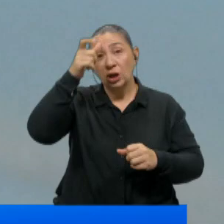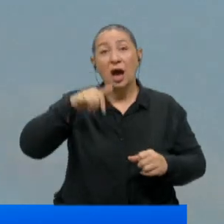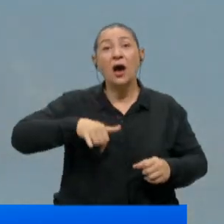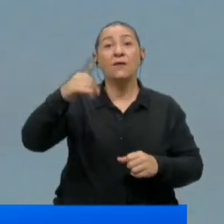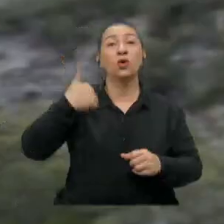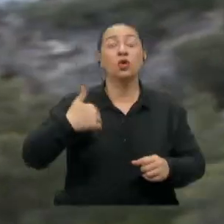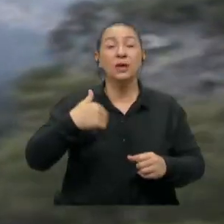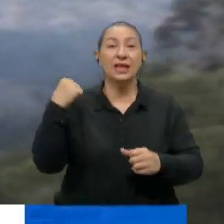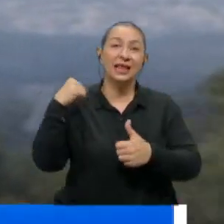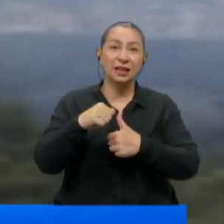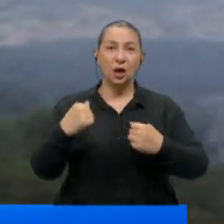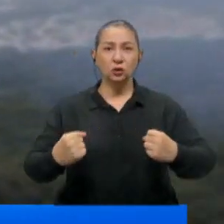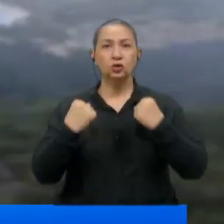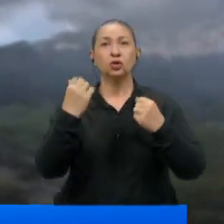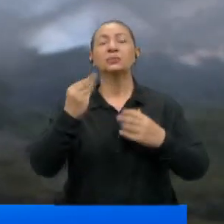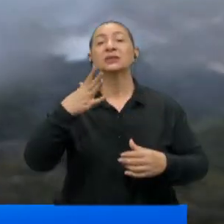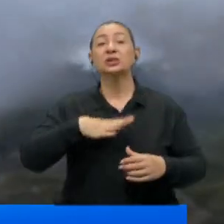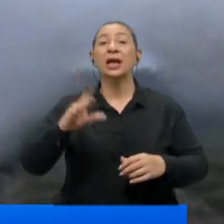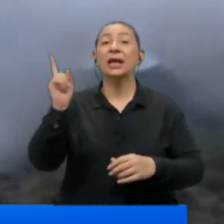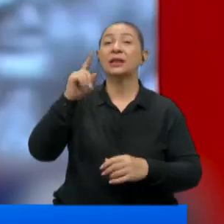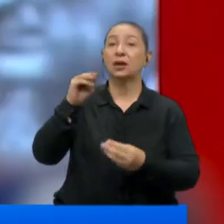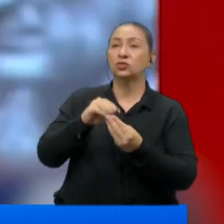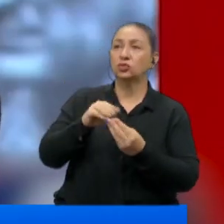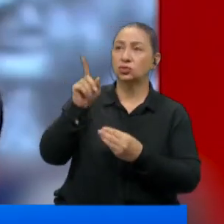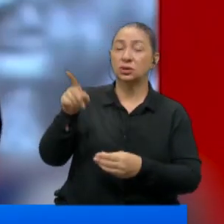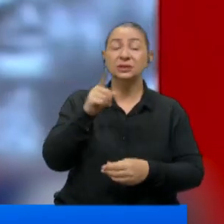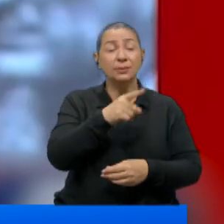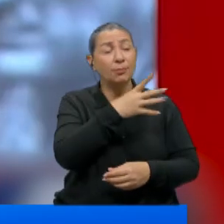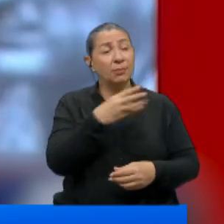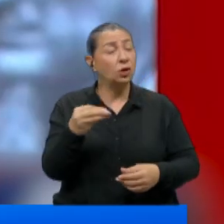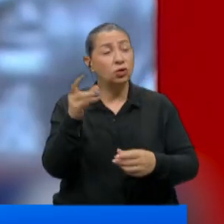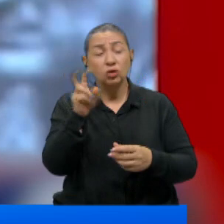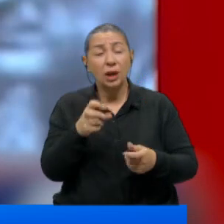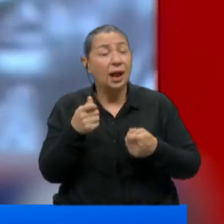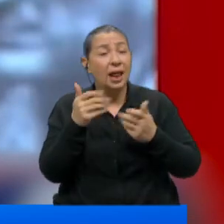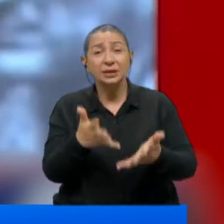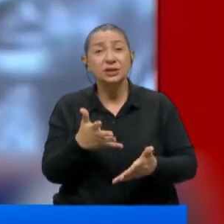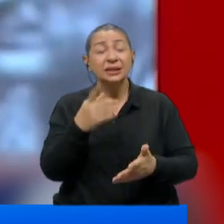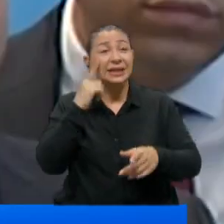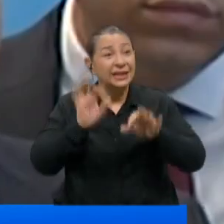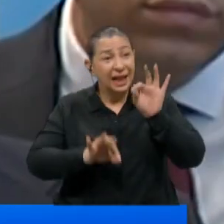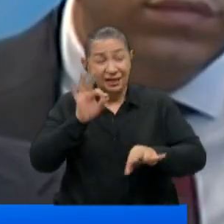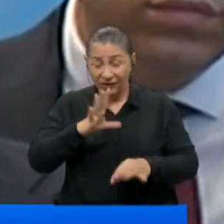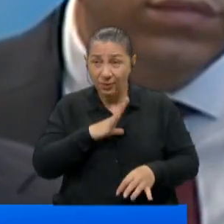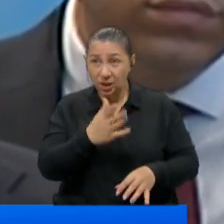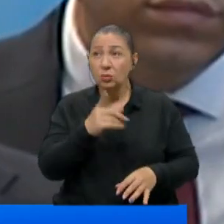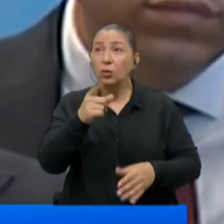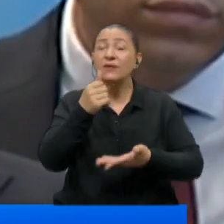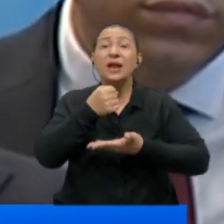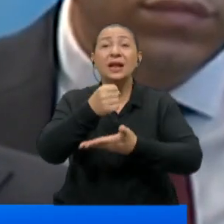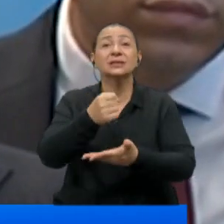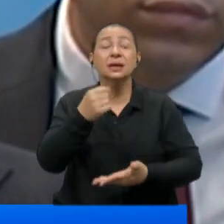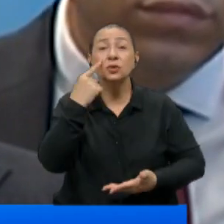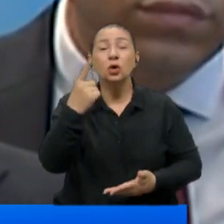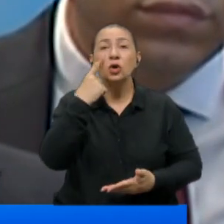yeniden güçlenmesini istiyor ve iktidarı suçluyor. 80 milyon dolar nereye harcandı? Denetleyen var mı? Bu finansal